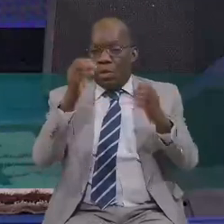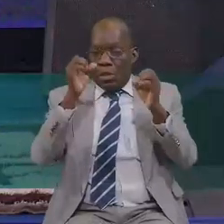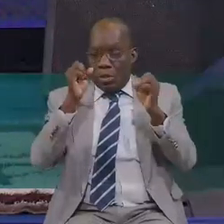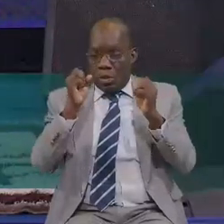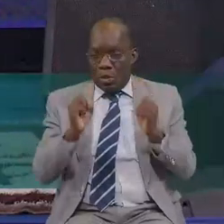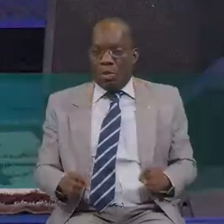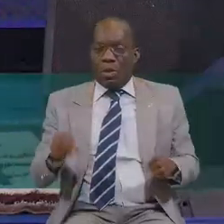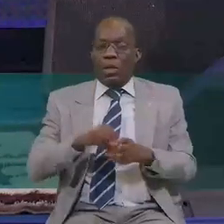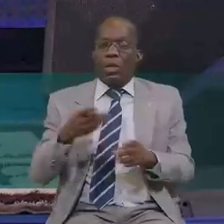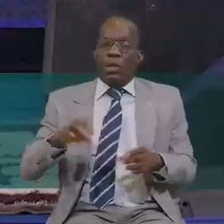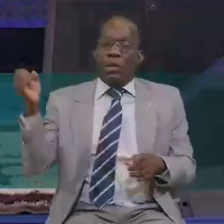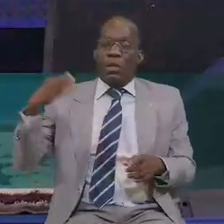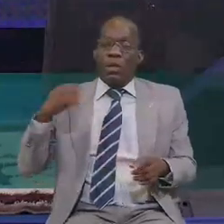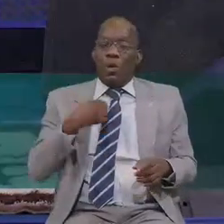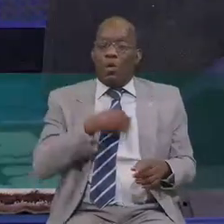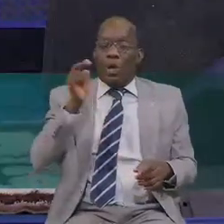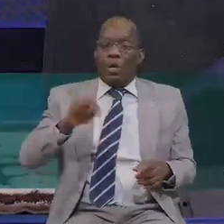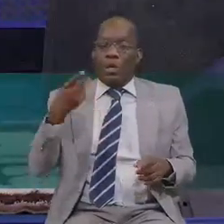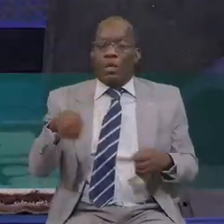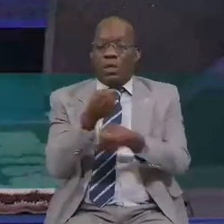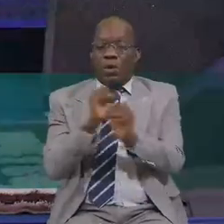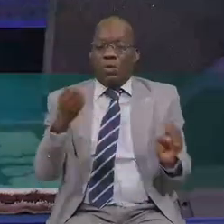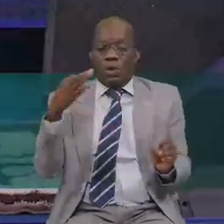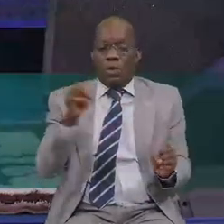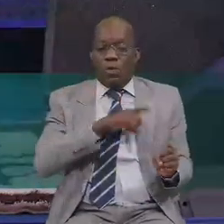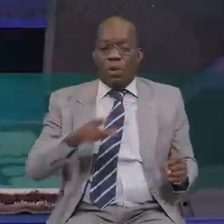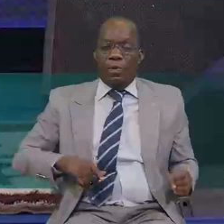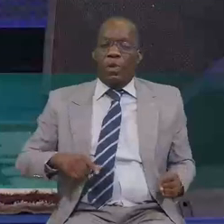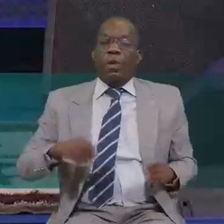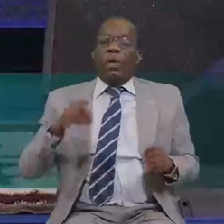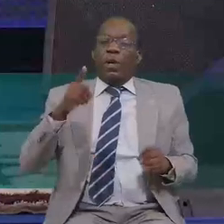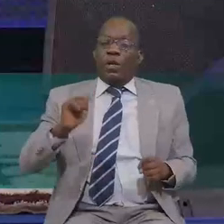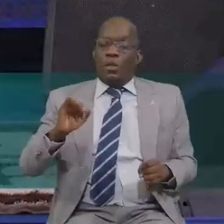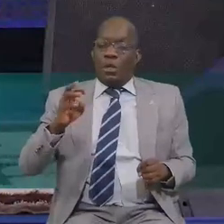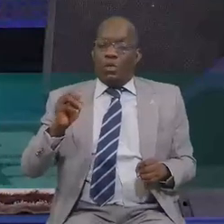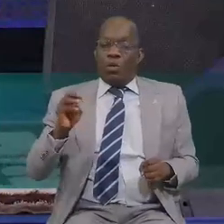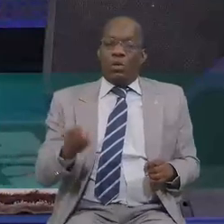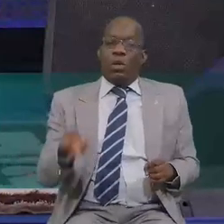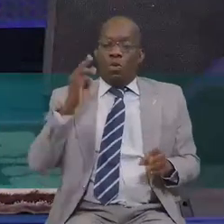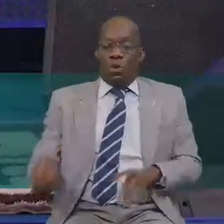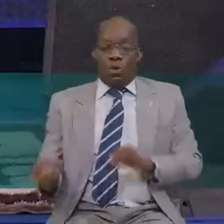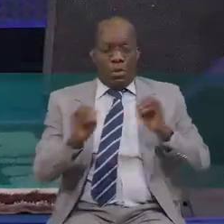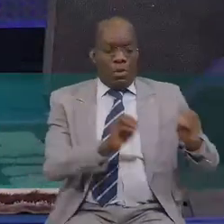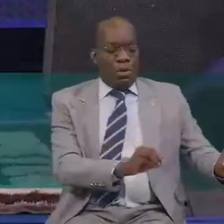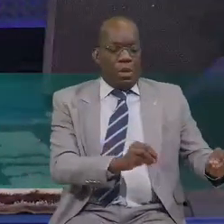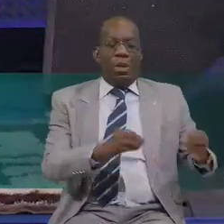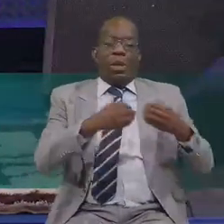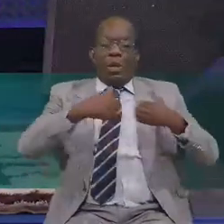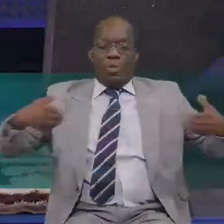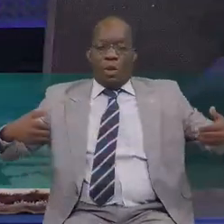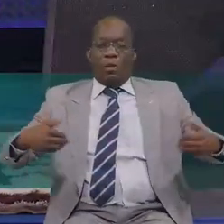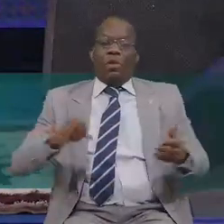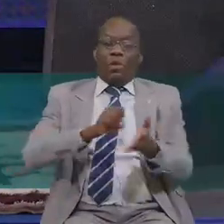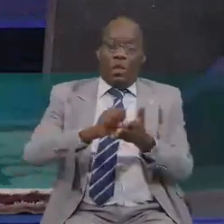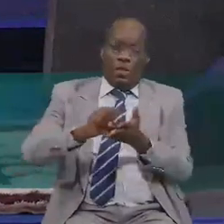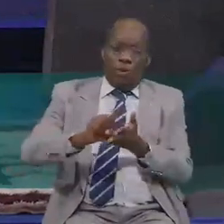le salut du Seigneur. Timothée était déjà mis à part, sanctifié, purifié,